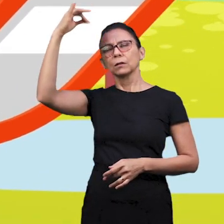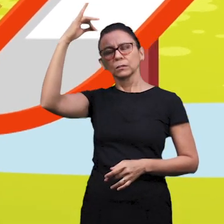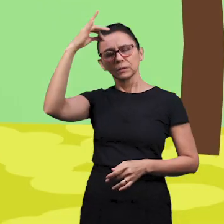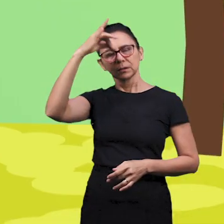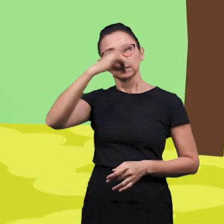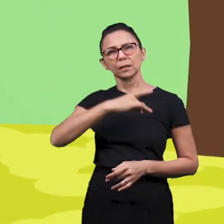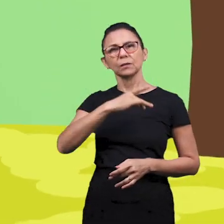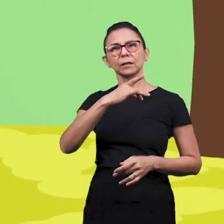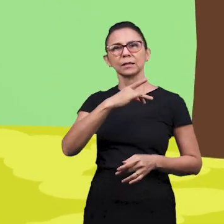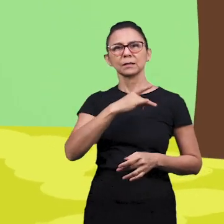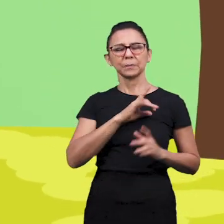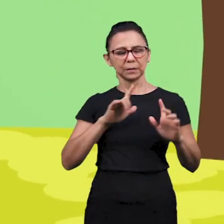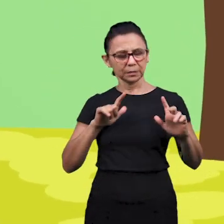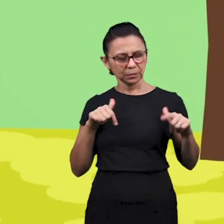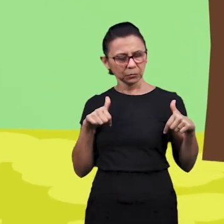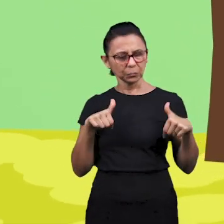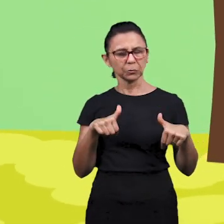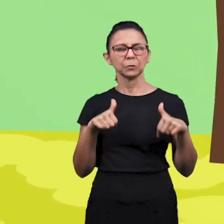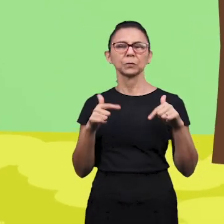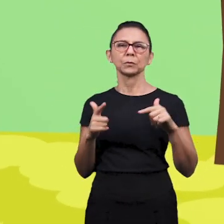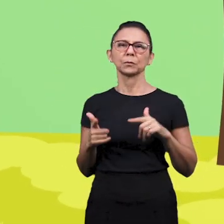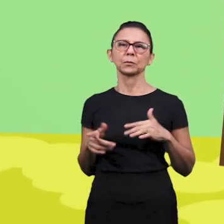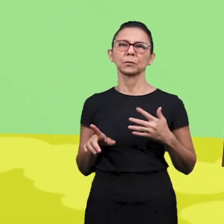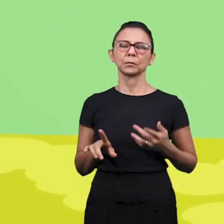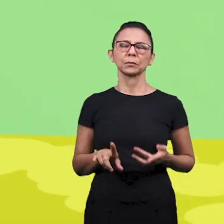духом посети меня,